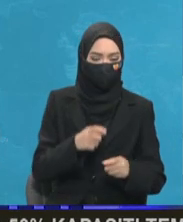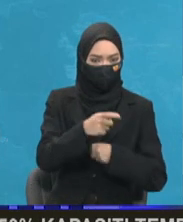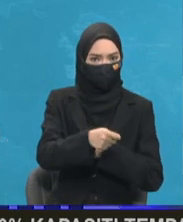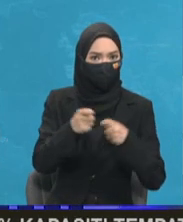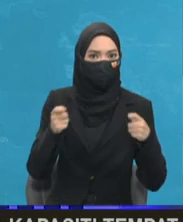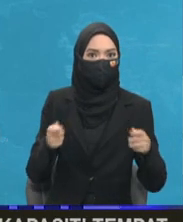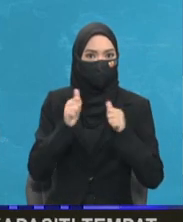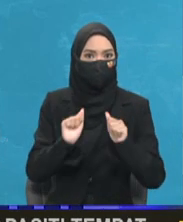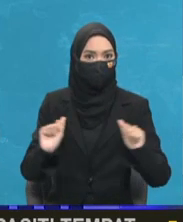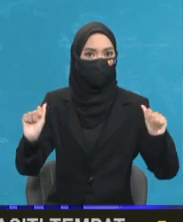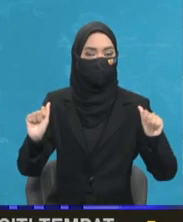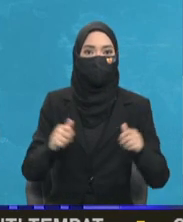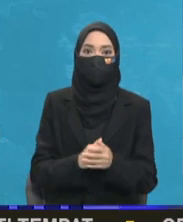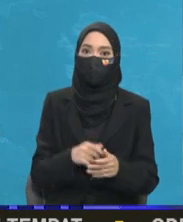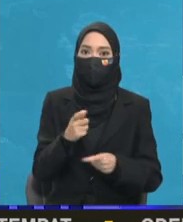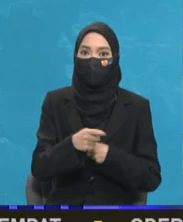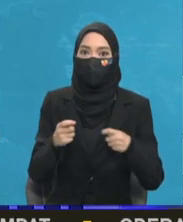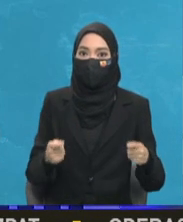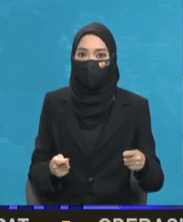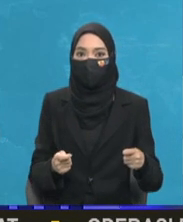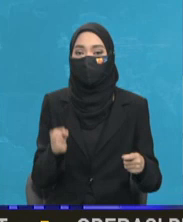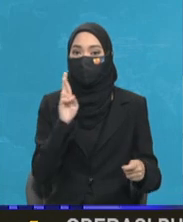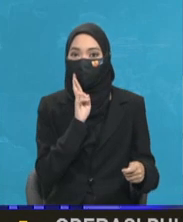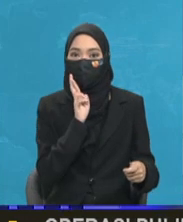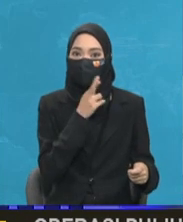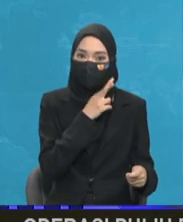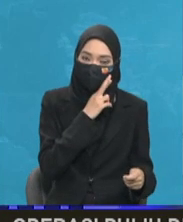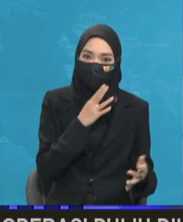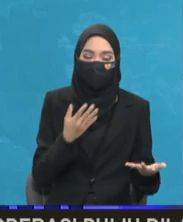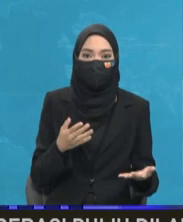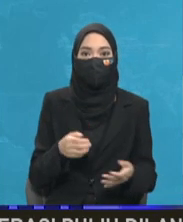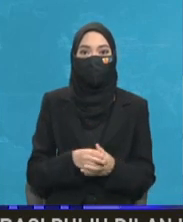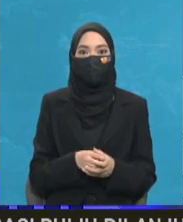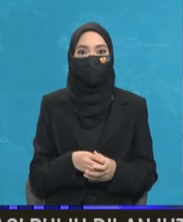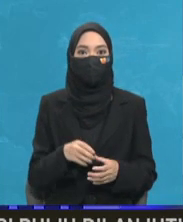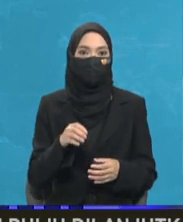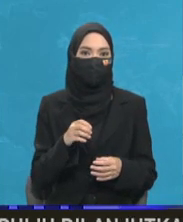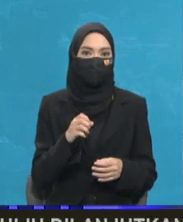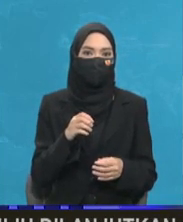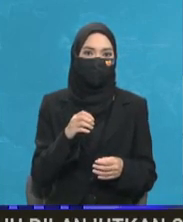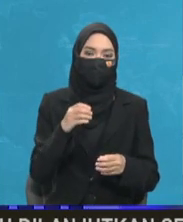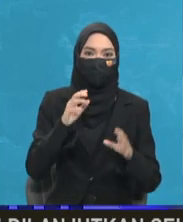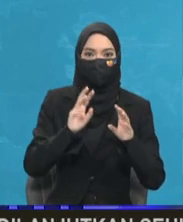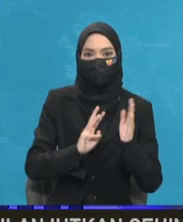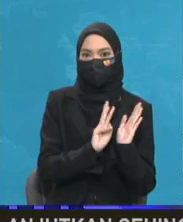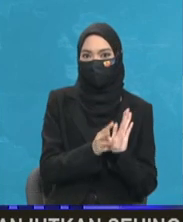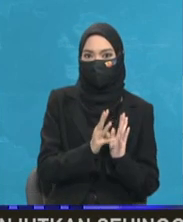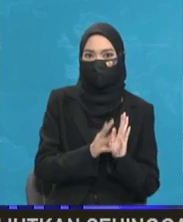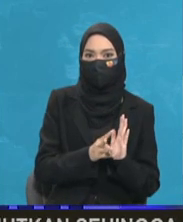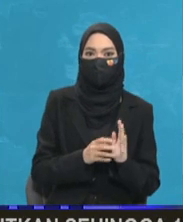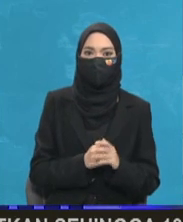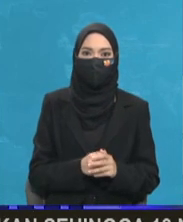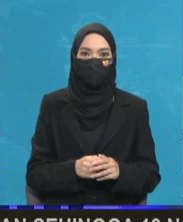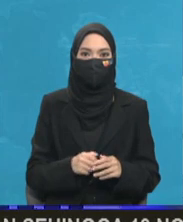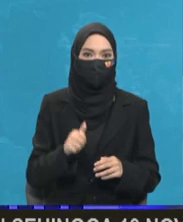dan pembukaan femmes famous perniagaan seperti restaurant Cafe food court panggung wayang Orchid taman